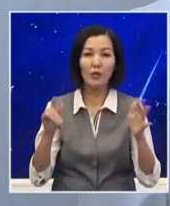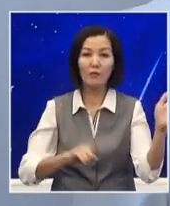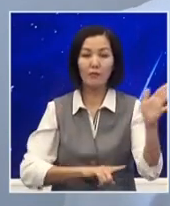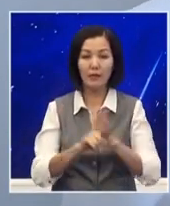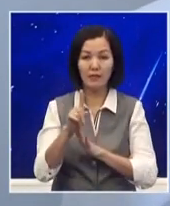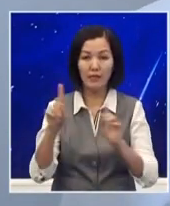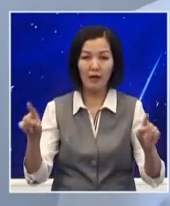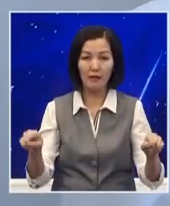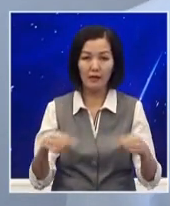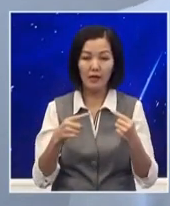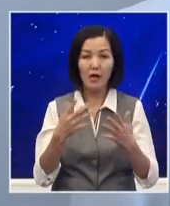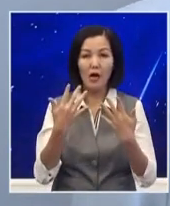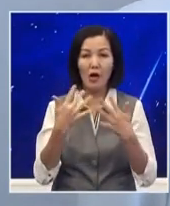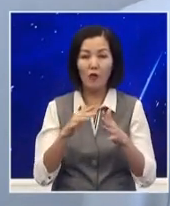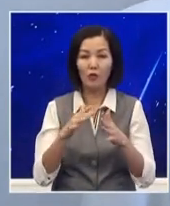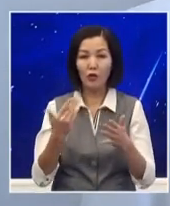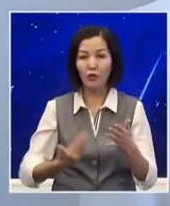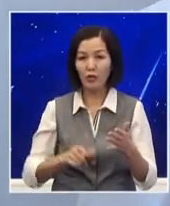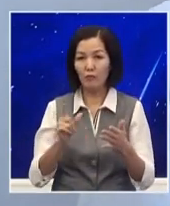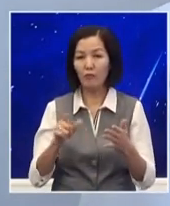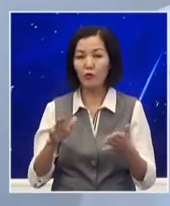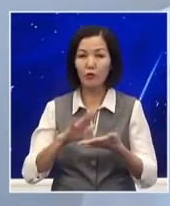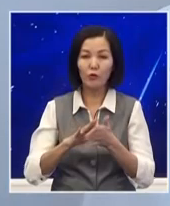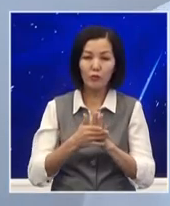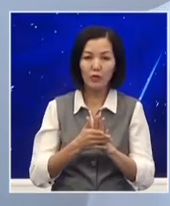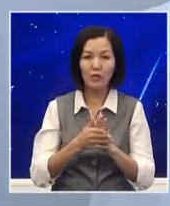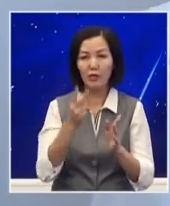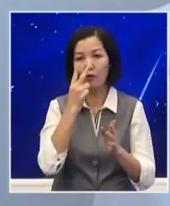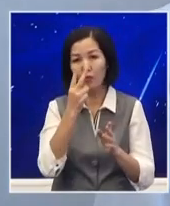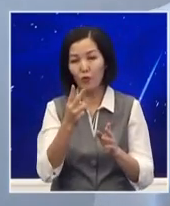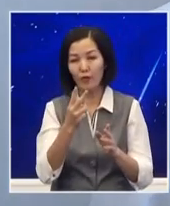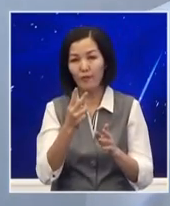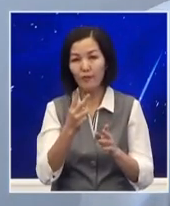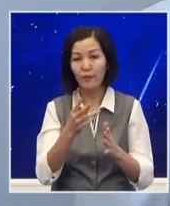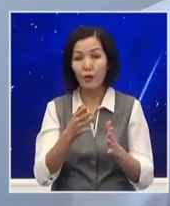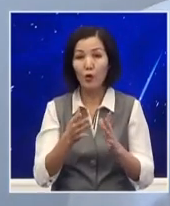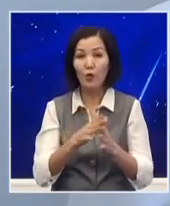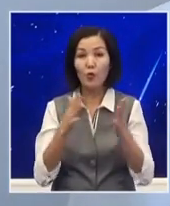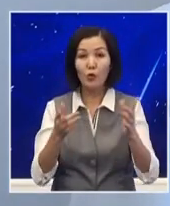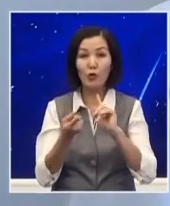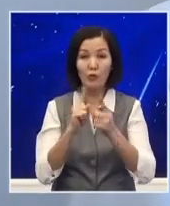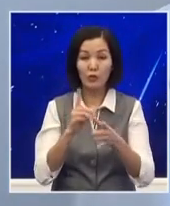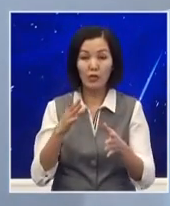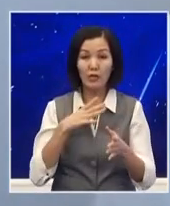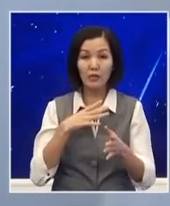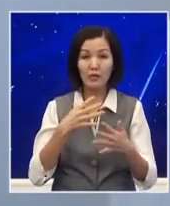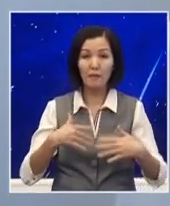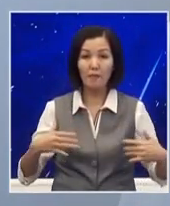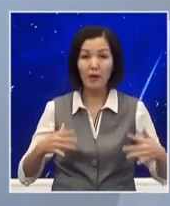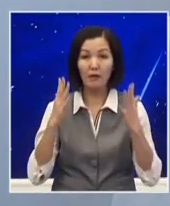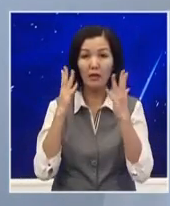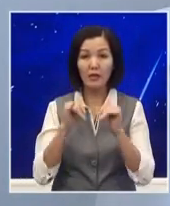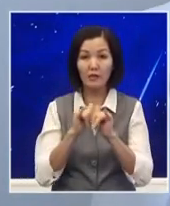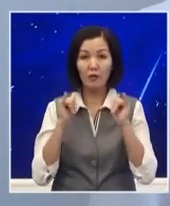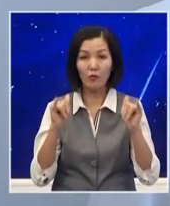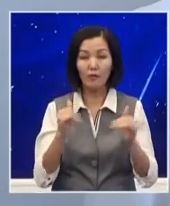келеді. Ауылда болғандықтан ауылдың тұрмыс тіршілігі жаңағы үлкен өзгеріске ұшырады. Мал басы көбейіп